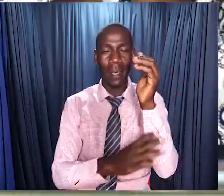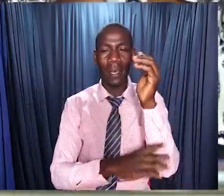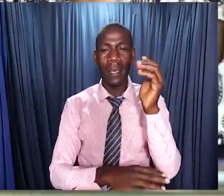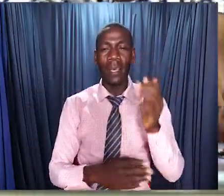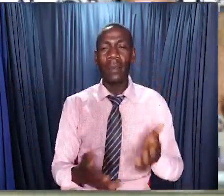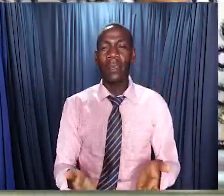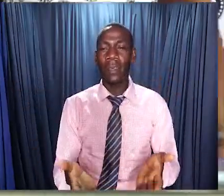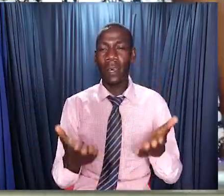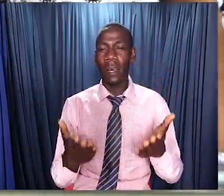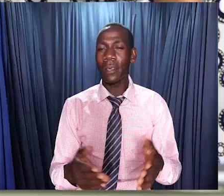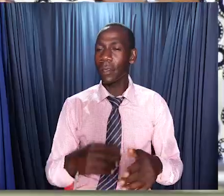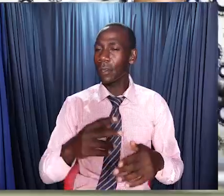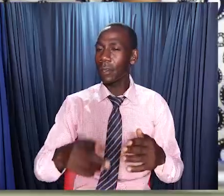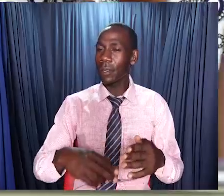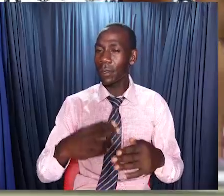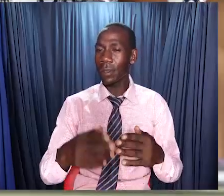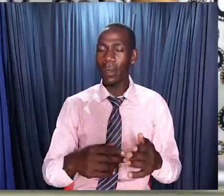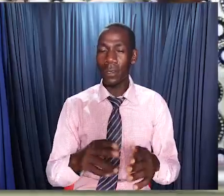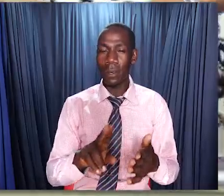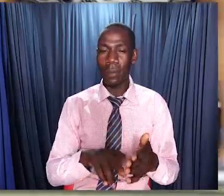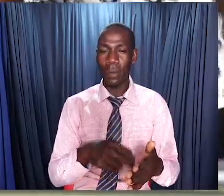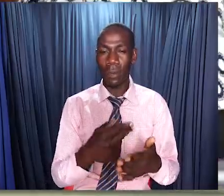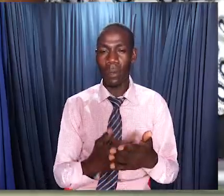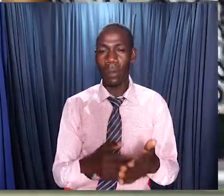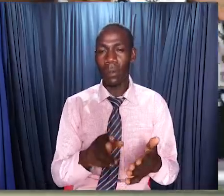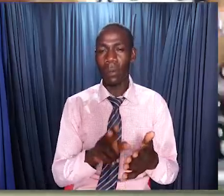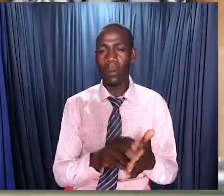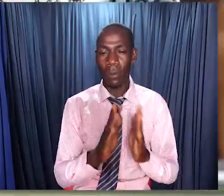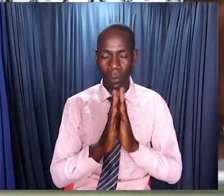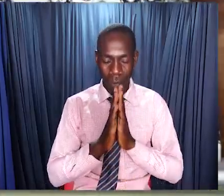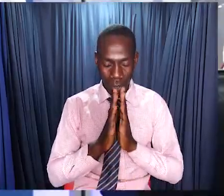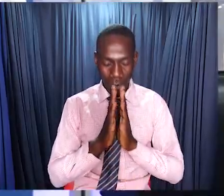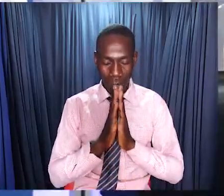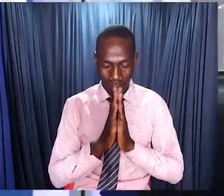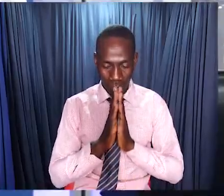vibaya Kwamba tuli mwamba Mungu